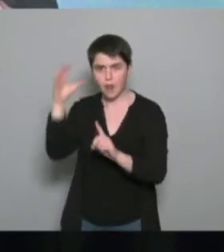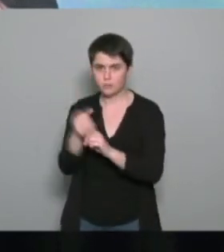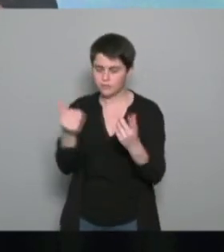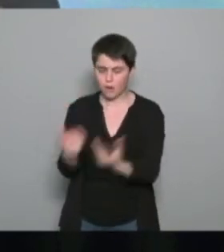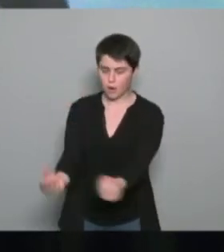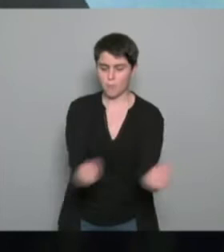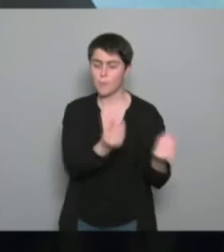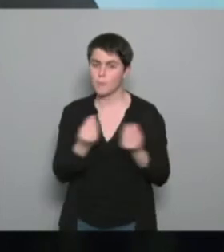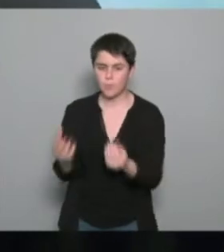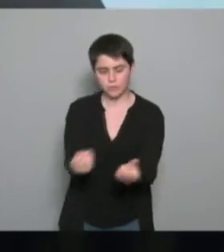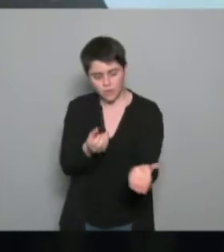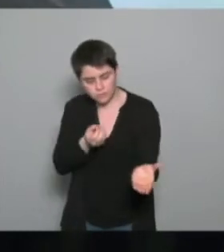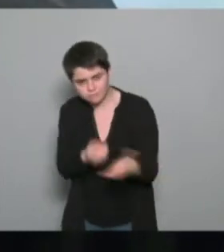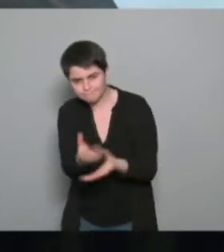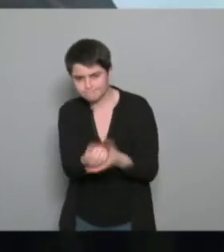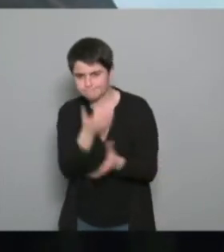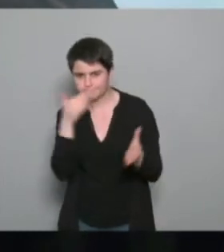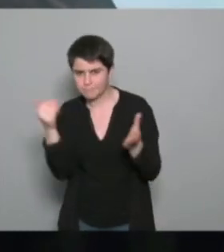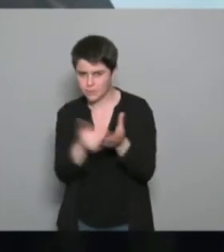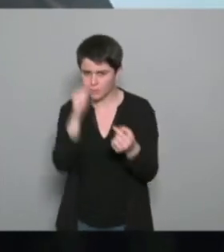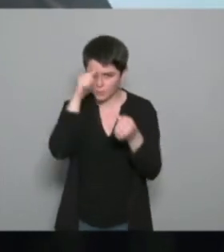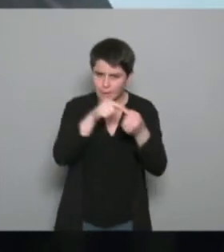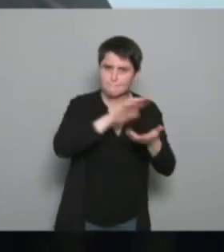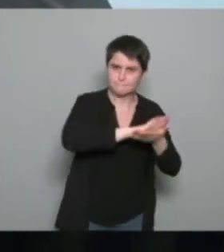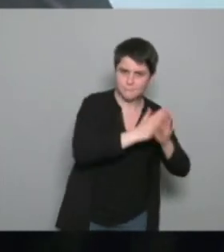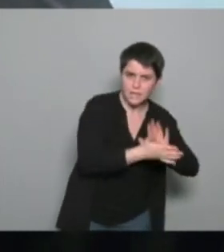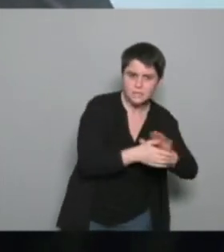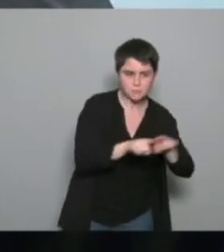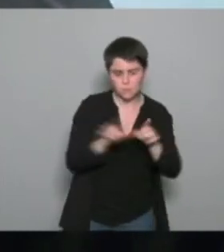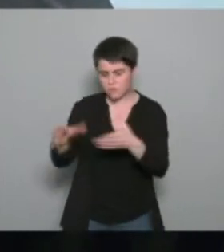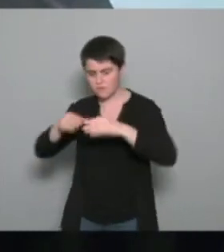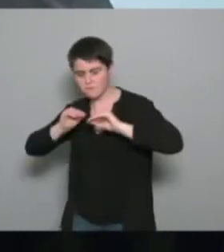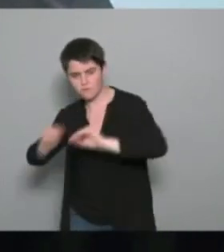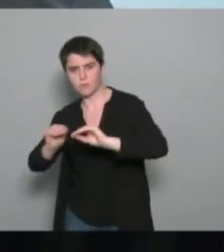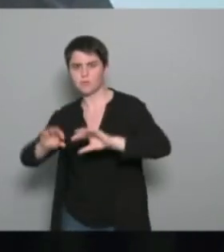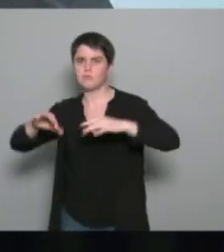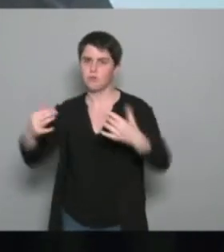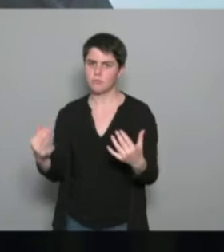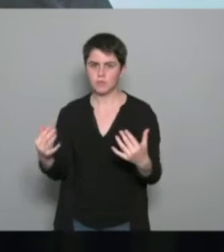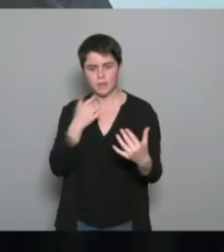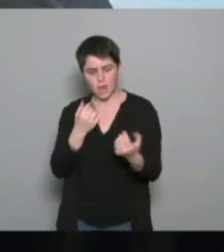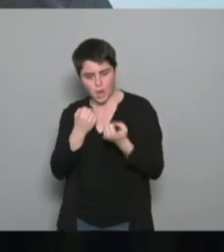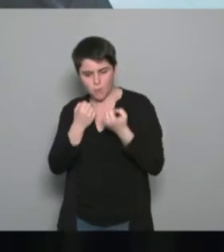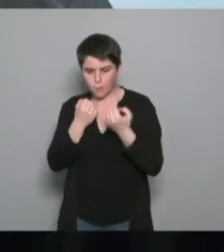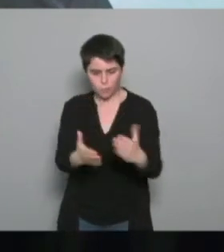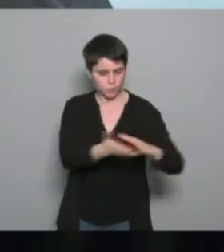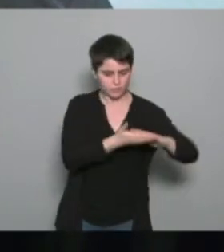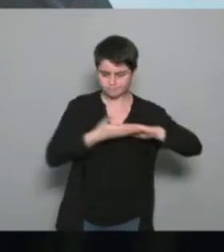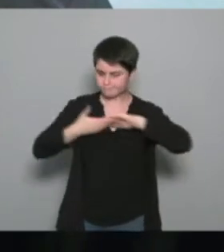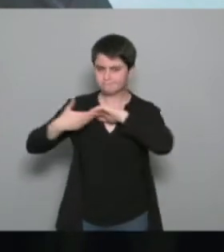possibilités de pratiques mais aussi sur le volet formation c'est de mettre en réseau j'en parlais tout à l'heure tout l'enjeu sur